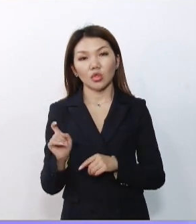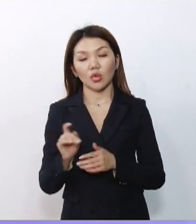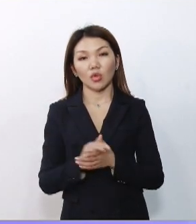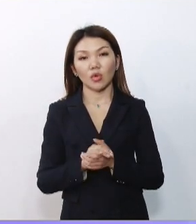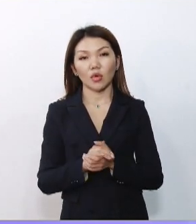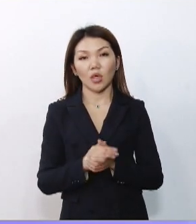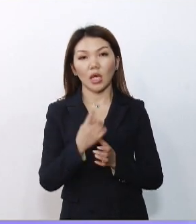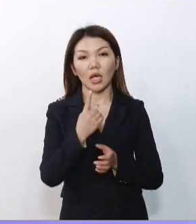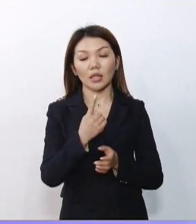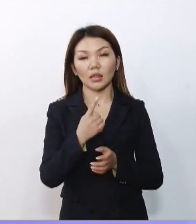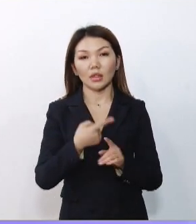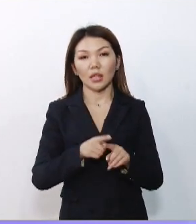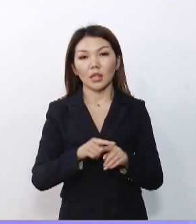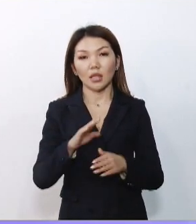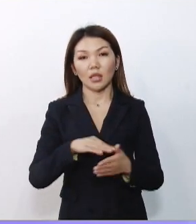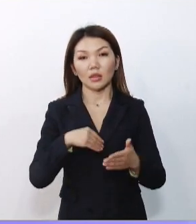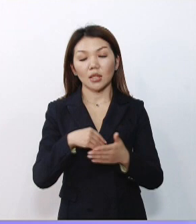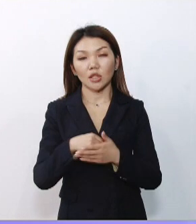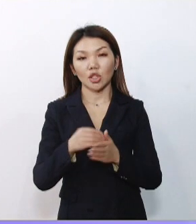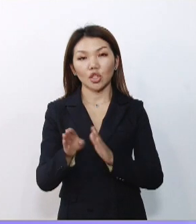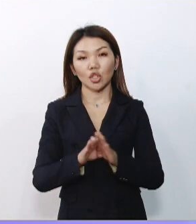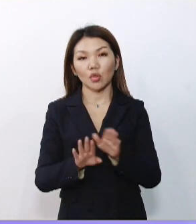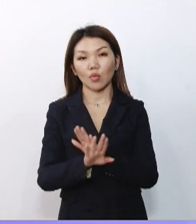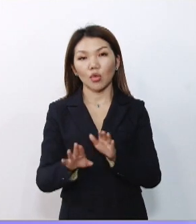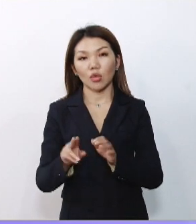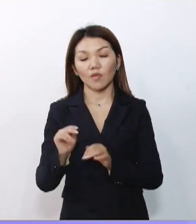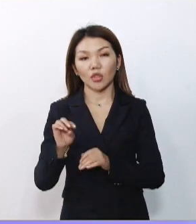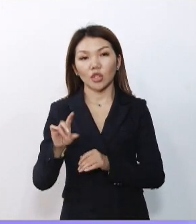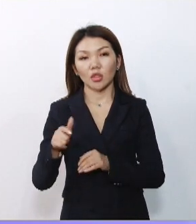1 – это значение неполного частного.